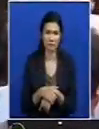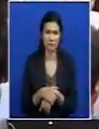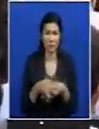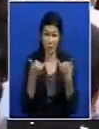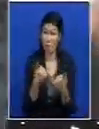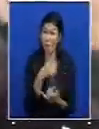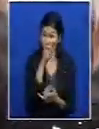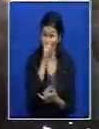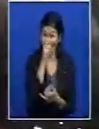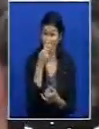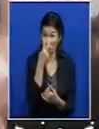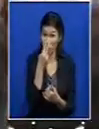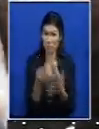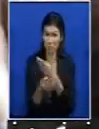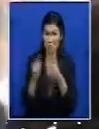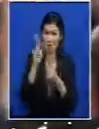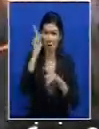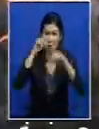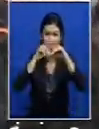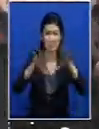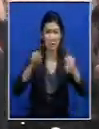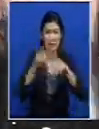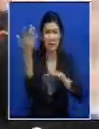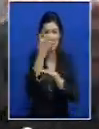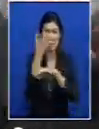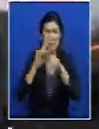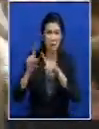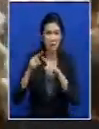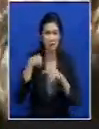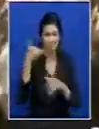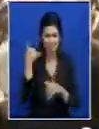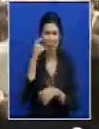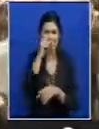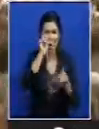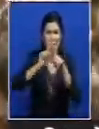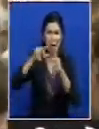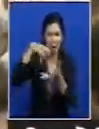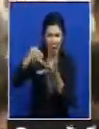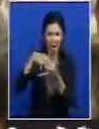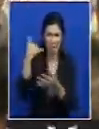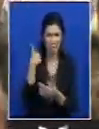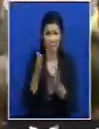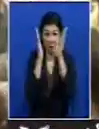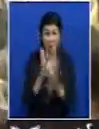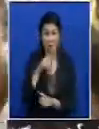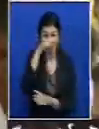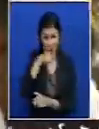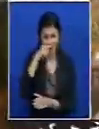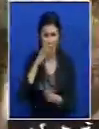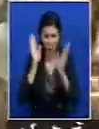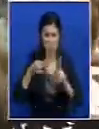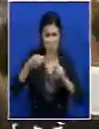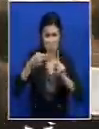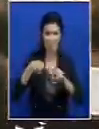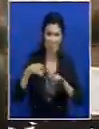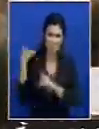นะครับสถานการณ์นี้ผ่านมุมมองของสื่อต่างชาตินะครับอย่างสำนักข่าวรอยเตอร์ก็เอาไปรายงานครับบอกว่ามีชาวไทยผู้ศรัทธาหลายหมื่นคน